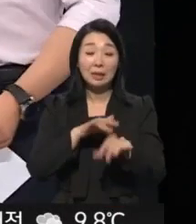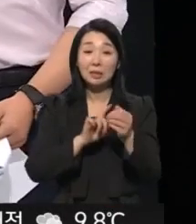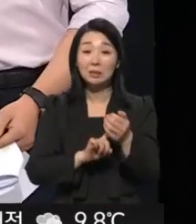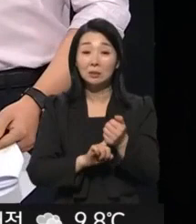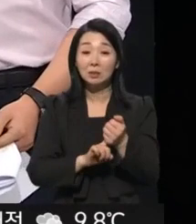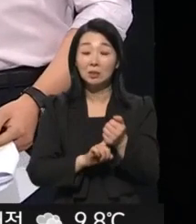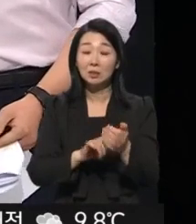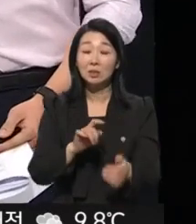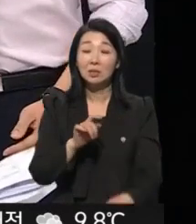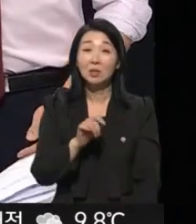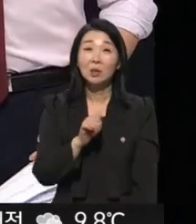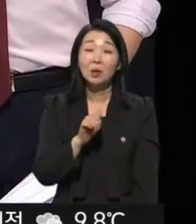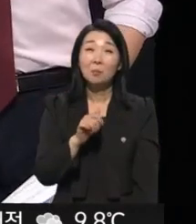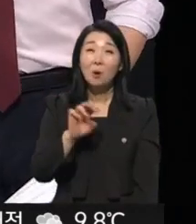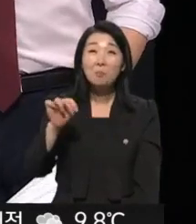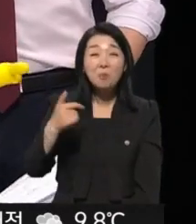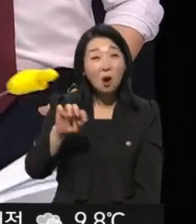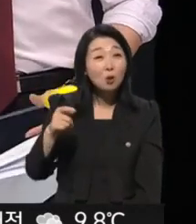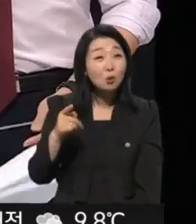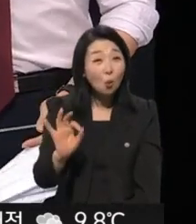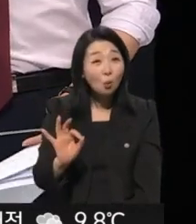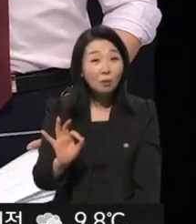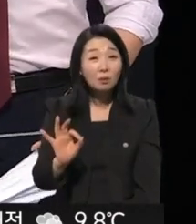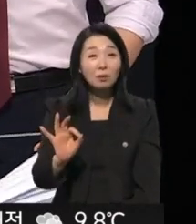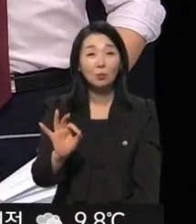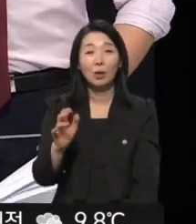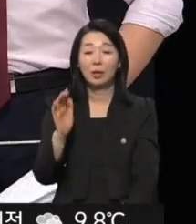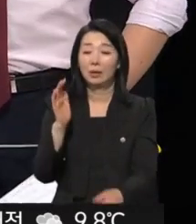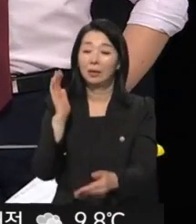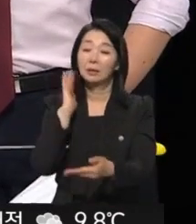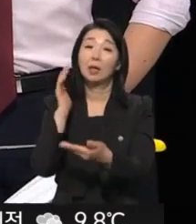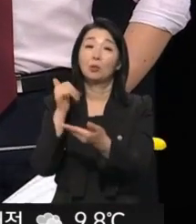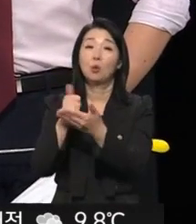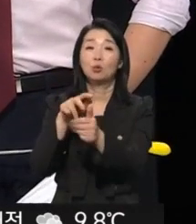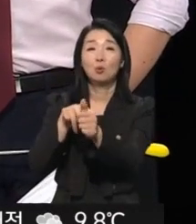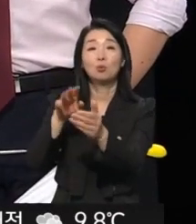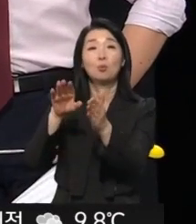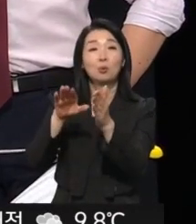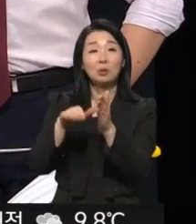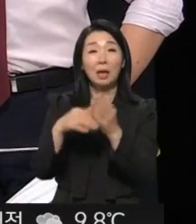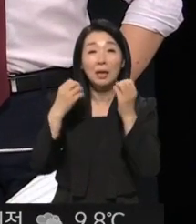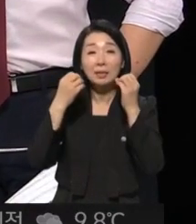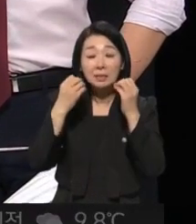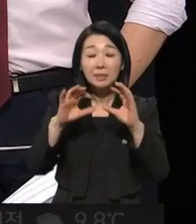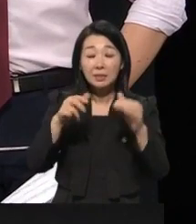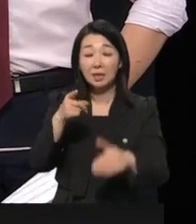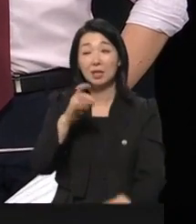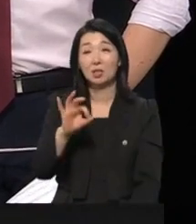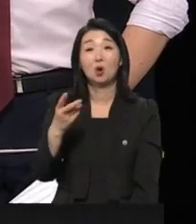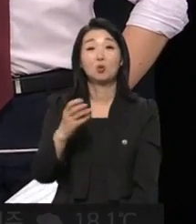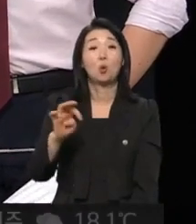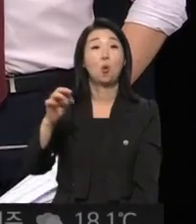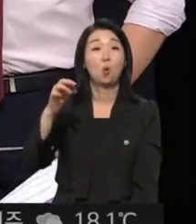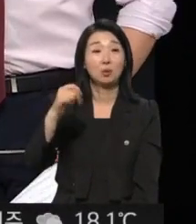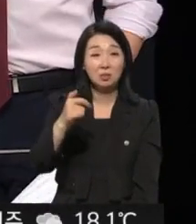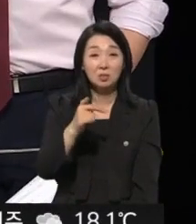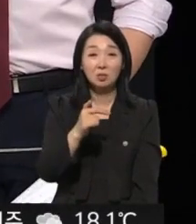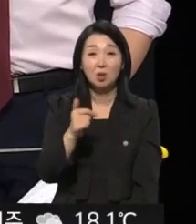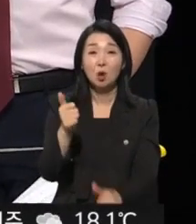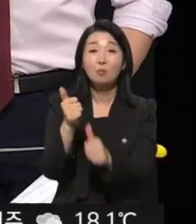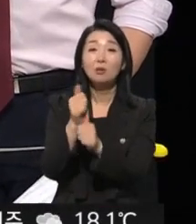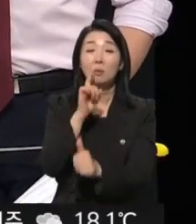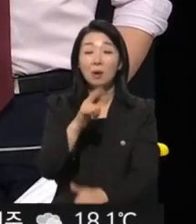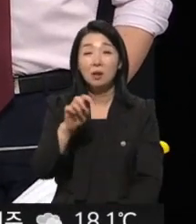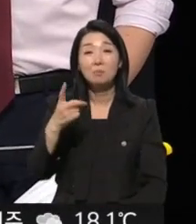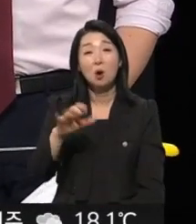사라진 멸콩인데요. 윤 대통령 이 대선 후보이던 올해 초 신세계 정용진 부회장 발로 시작된 이 멸콩